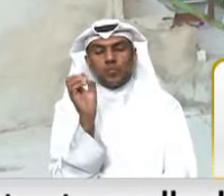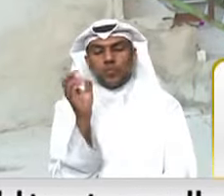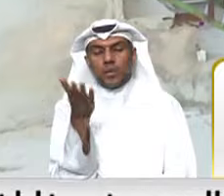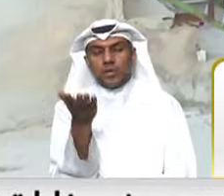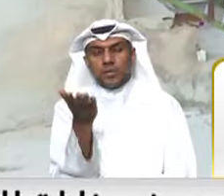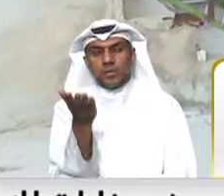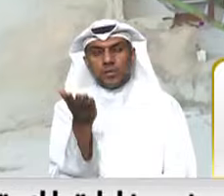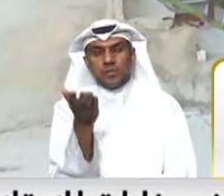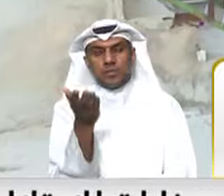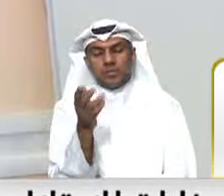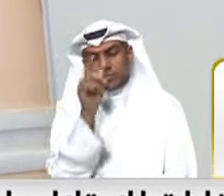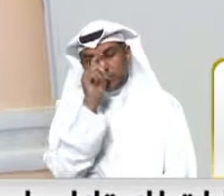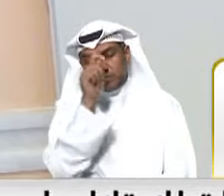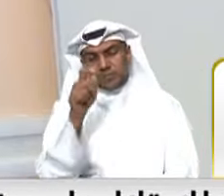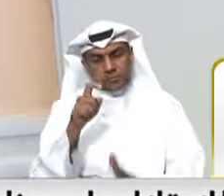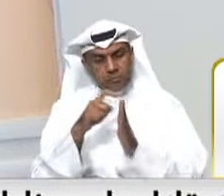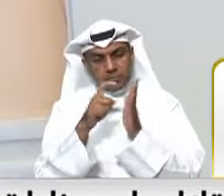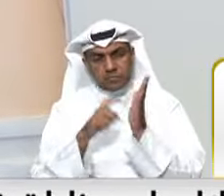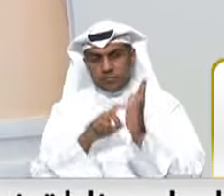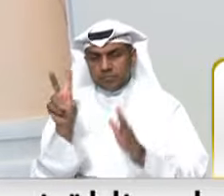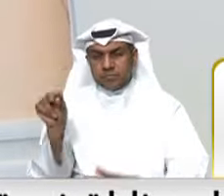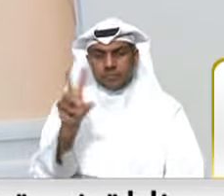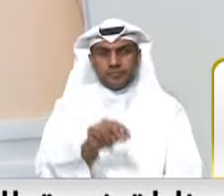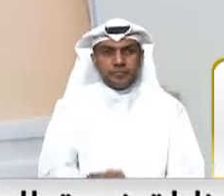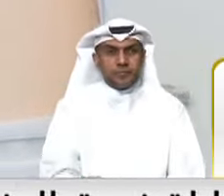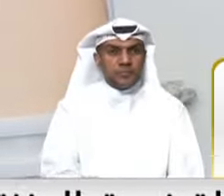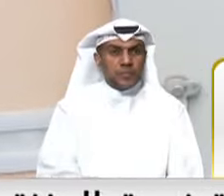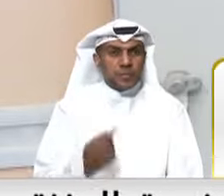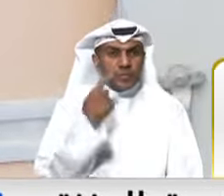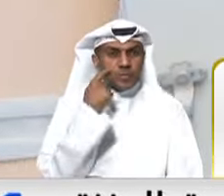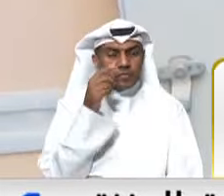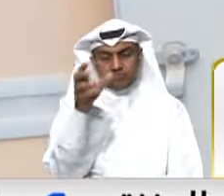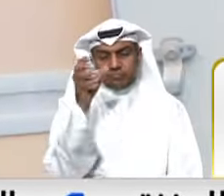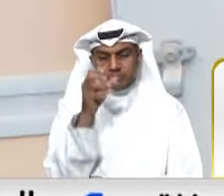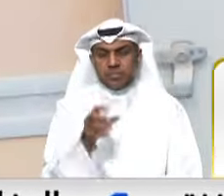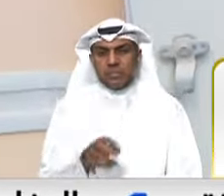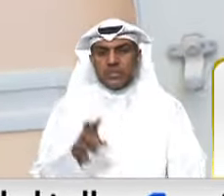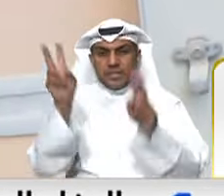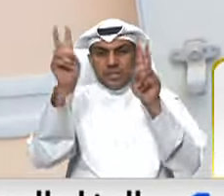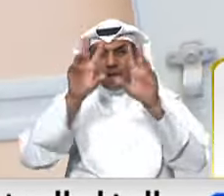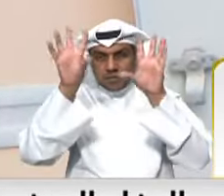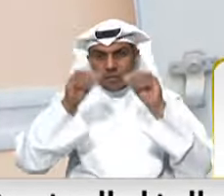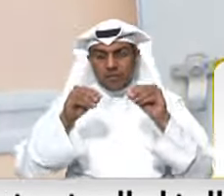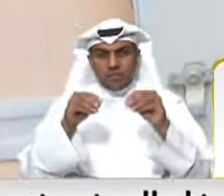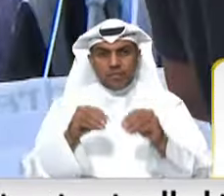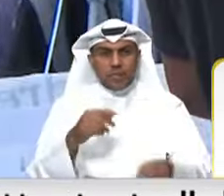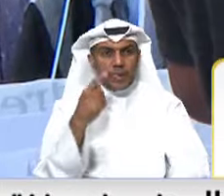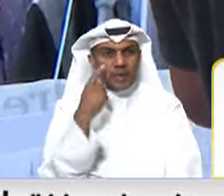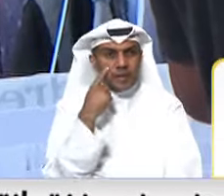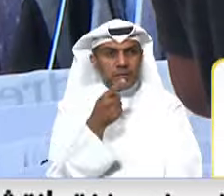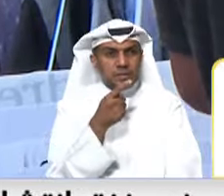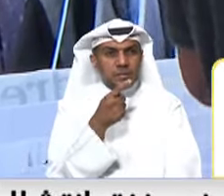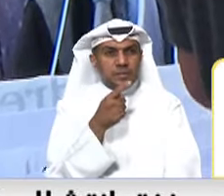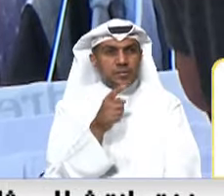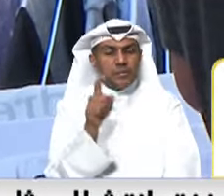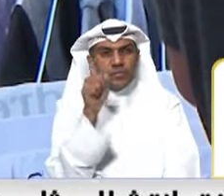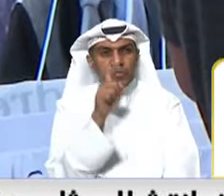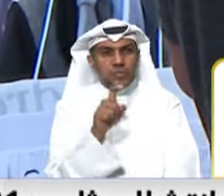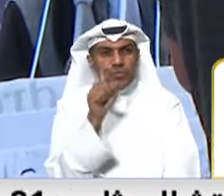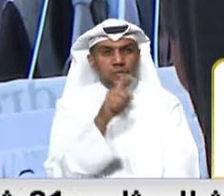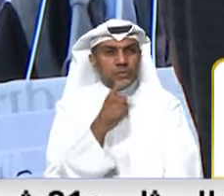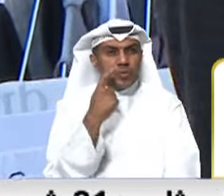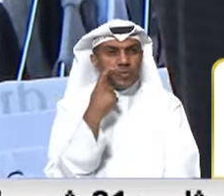تجاه المخالفين اذا وبعد قطع التيار الكهربائي بادر الينا احد القاتلين